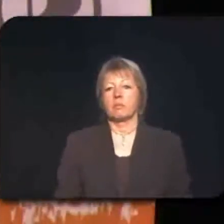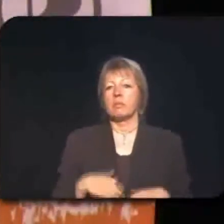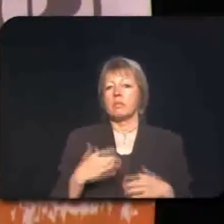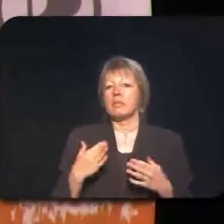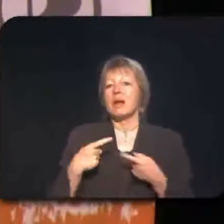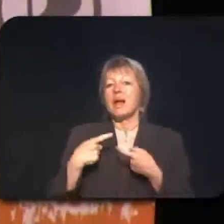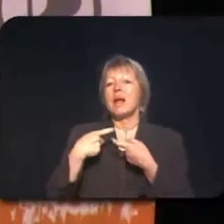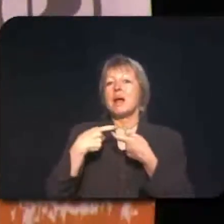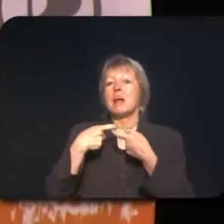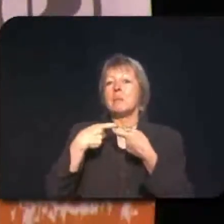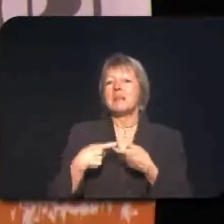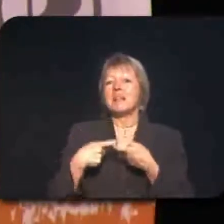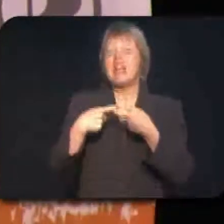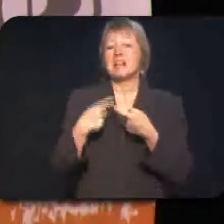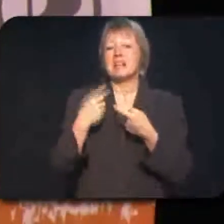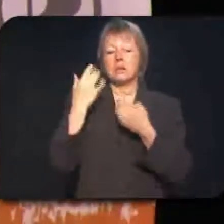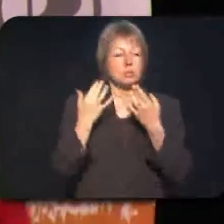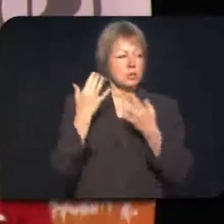so